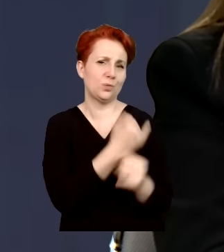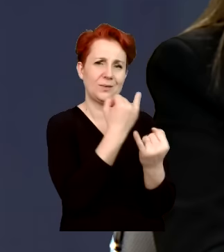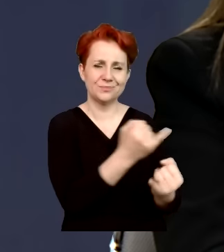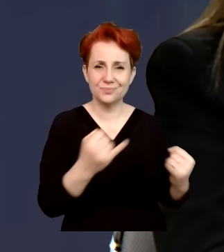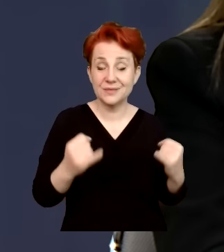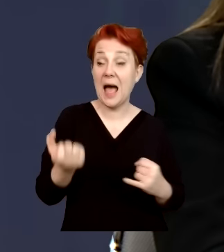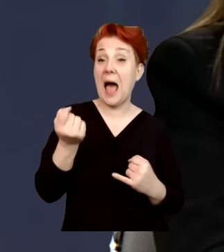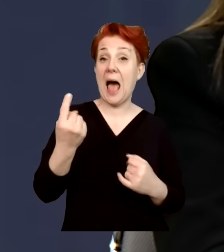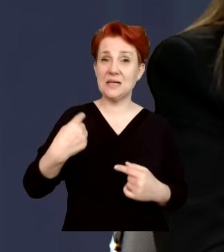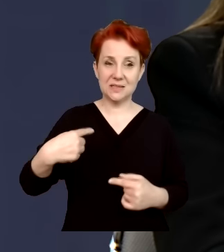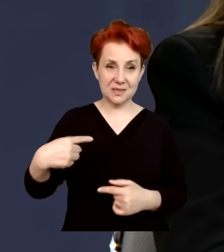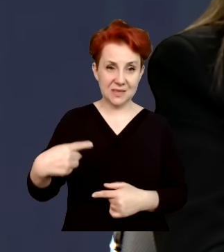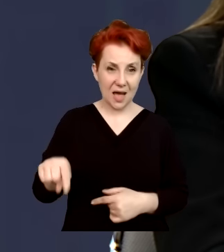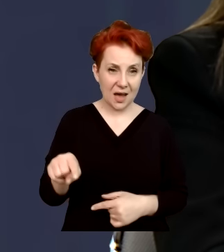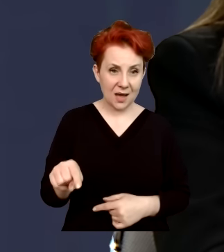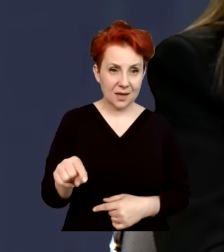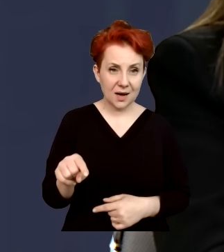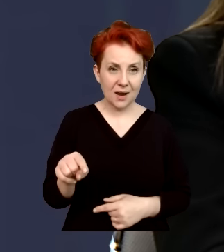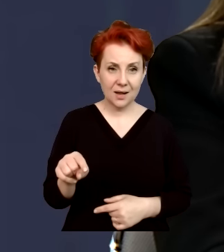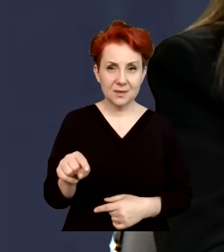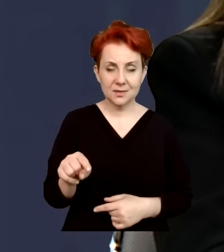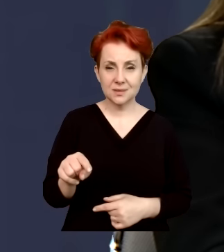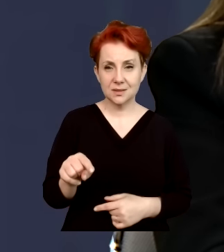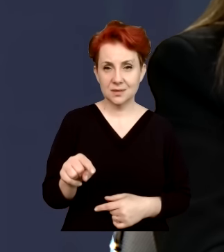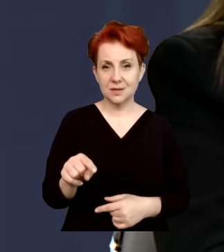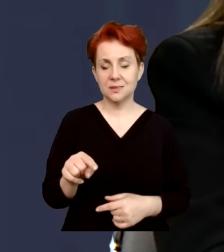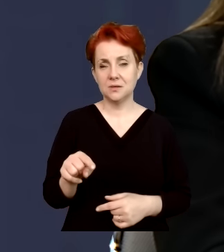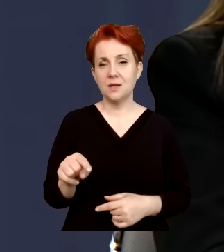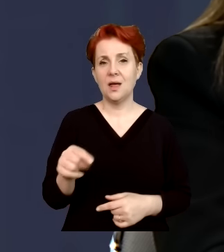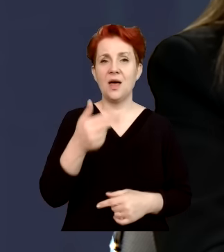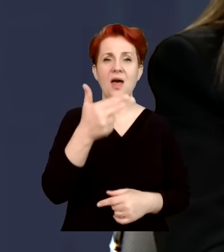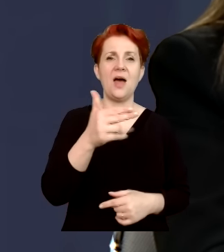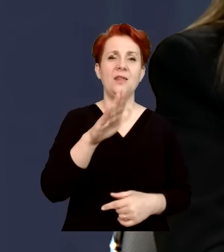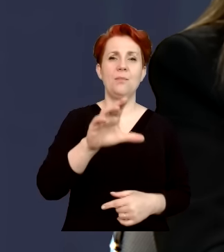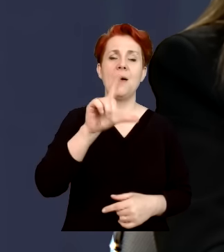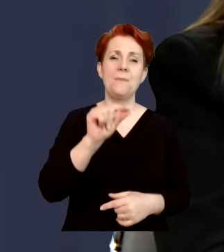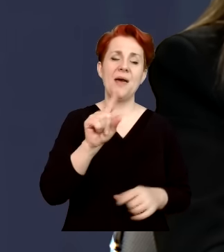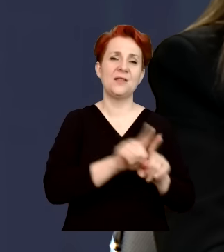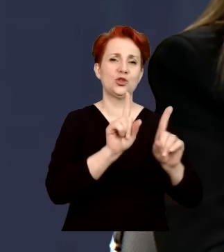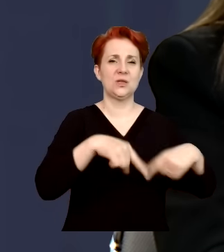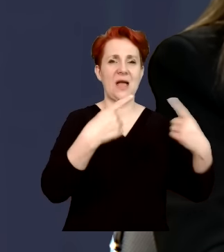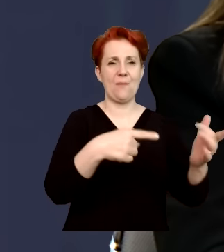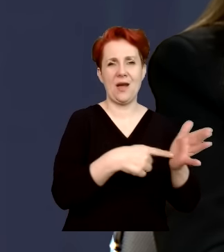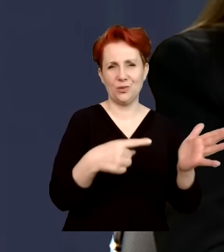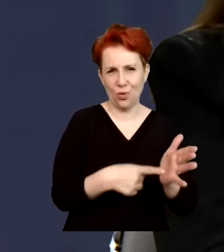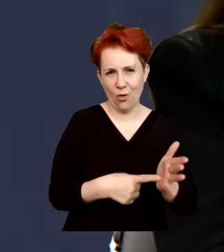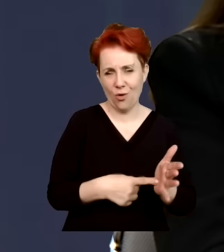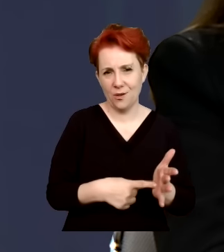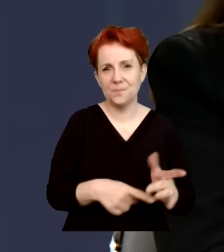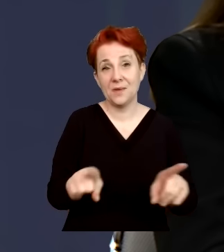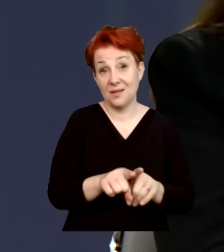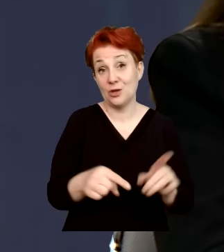a zaraz będzie jeszcze, zaraz już na horyzoncie jest temat NBP i zamachu na NBP. I na przykład, i pewnie także na